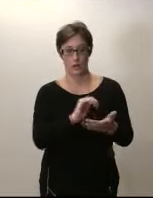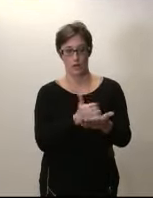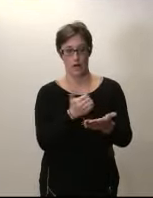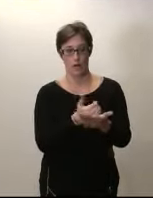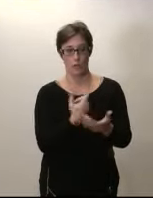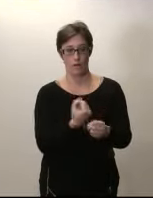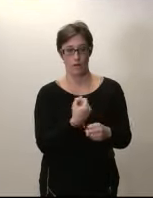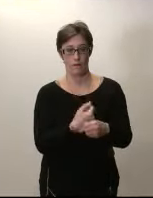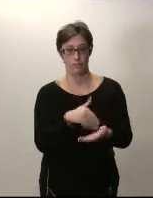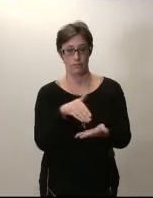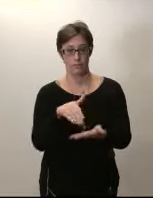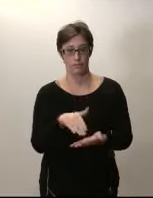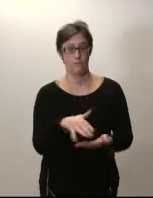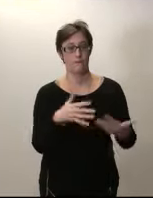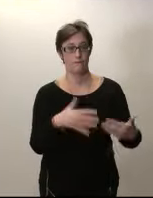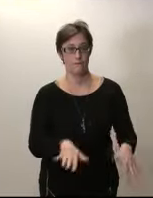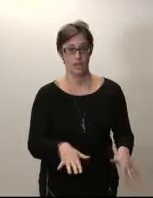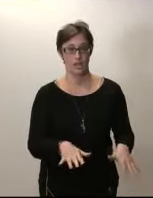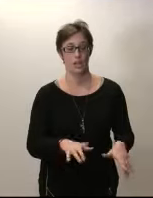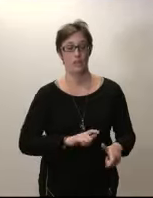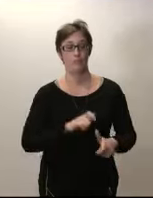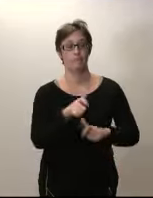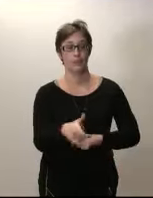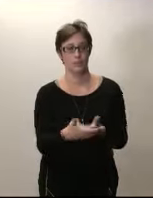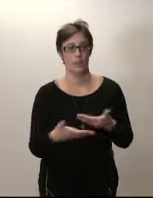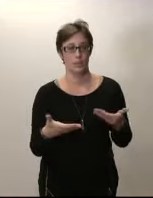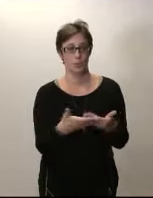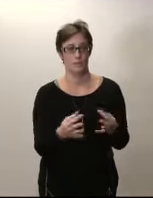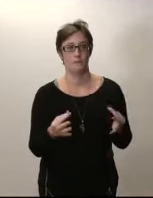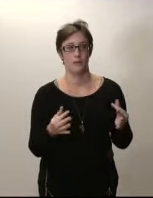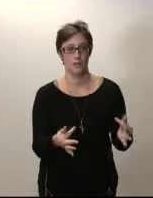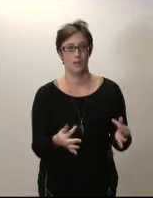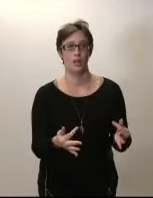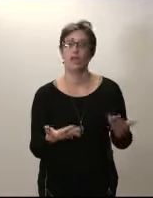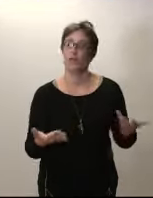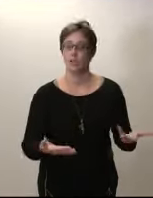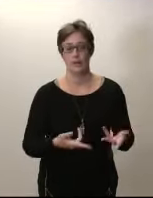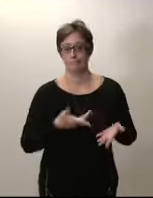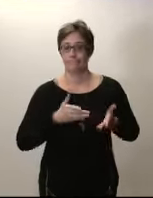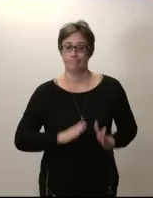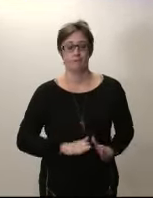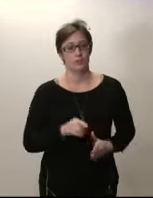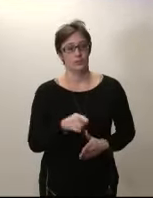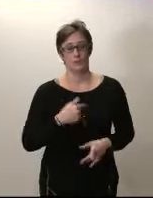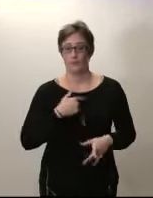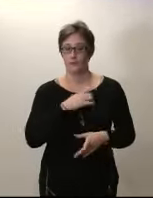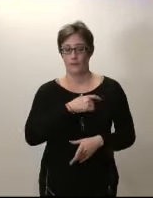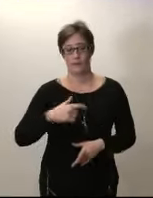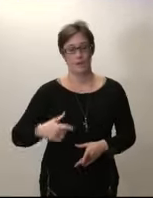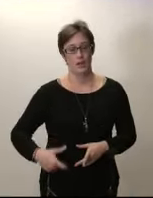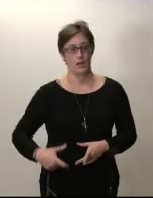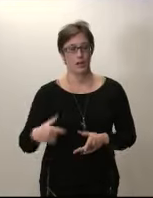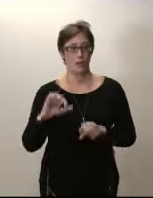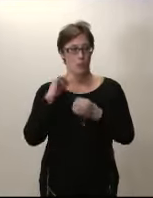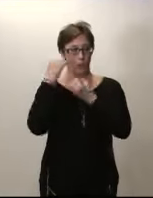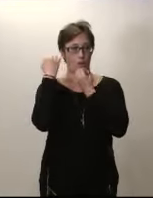dans la fragilité. La municipalité prend acte de cette décision qu'elle regrette. Elle reste attentive et à l'écoute